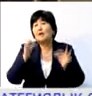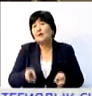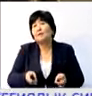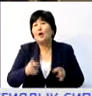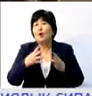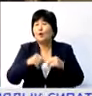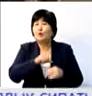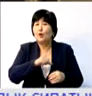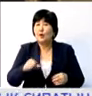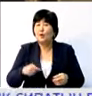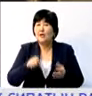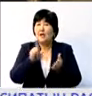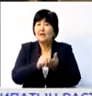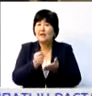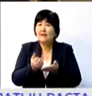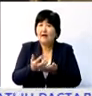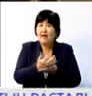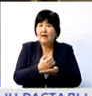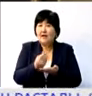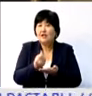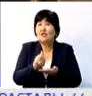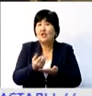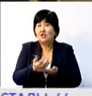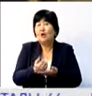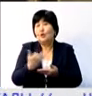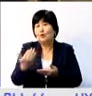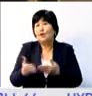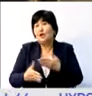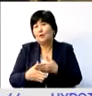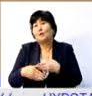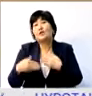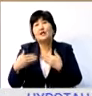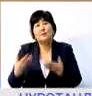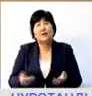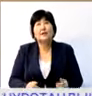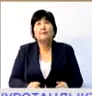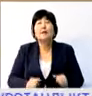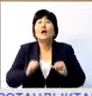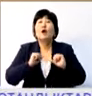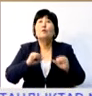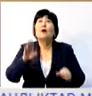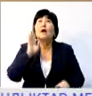отбасыларға өздерінің зейнетақыларынан қаржы жинап, соларға қолұштарын берді. Батыр аналар